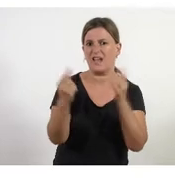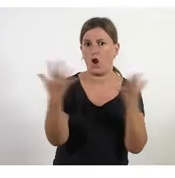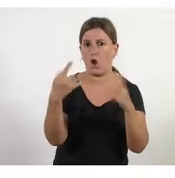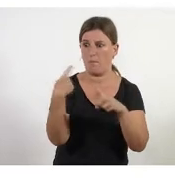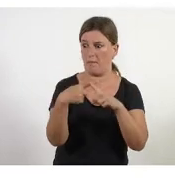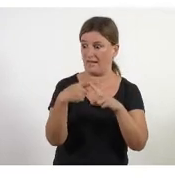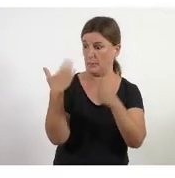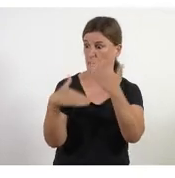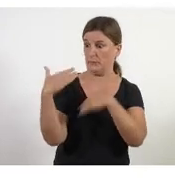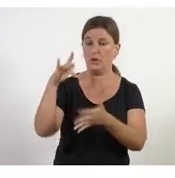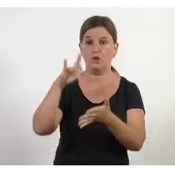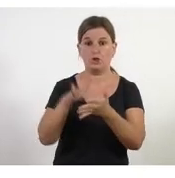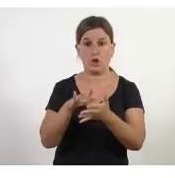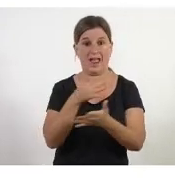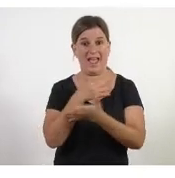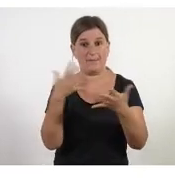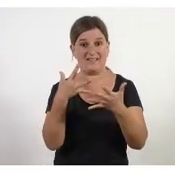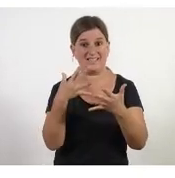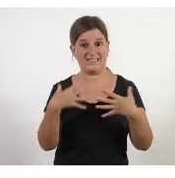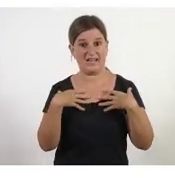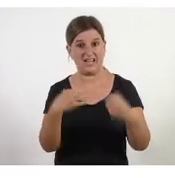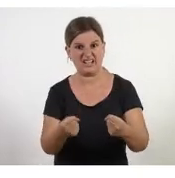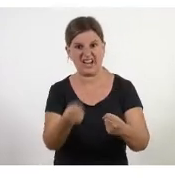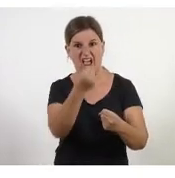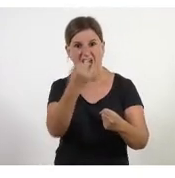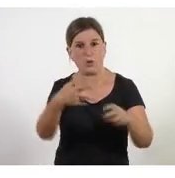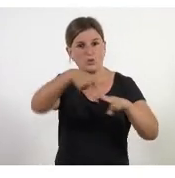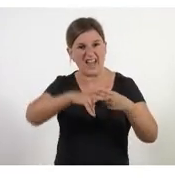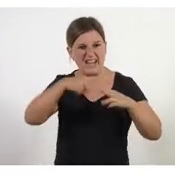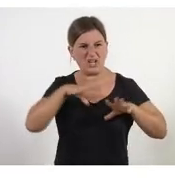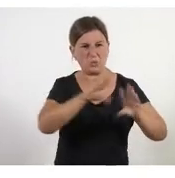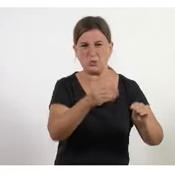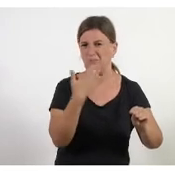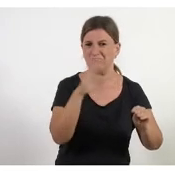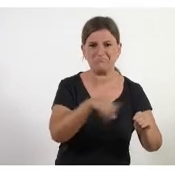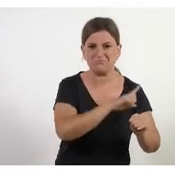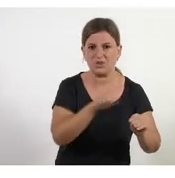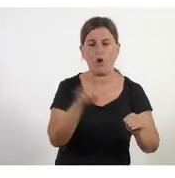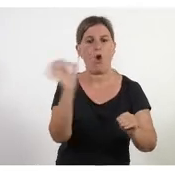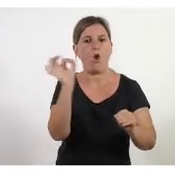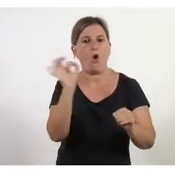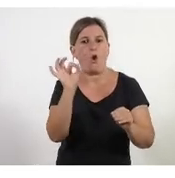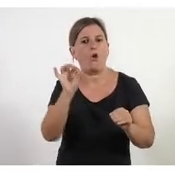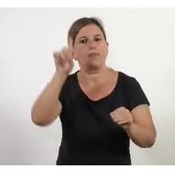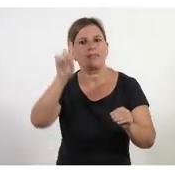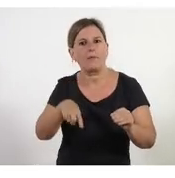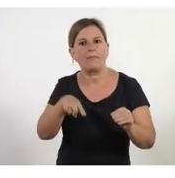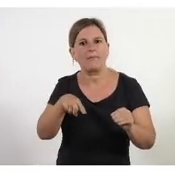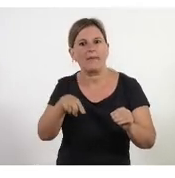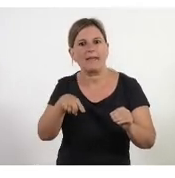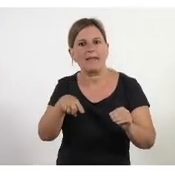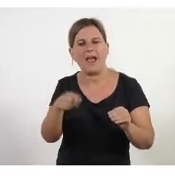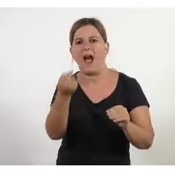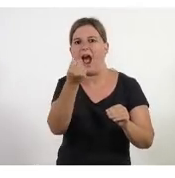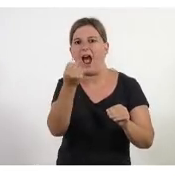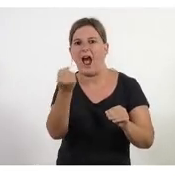ens hem trobat en què hem utilitzat eines que potser no eren les més adequades. Hem estat en entorns compartits amb